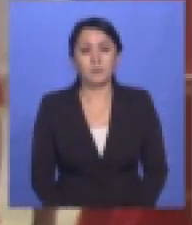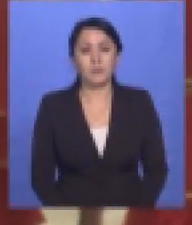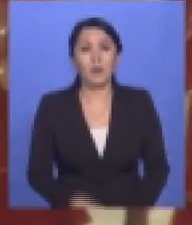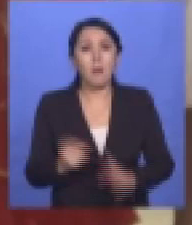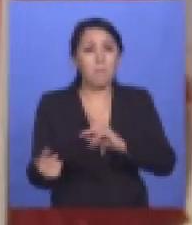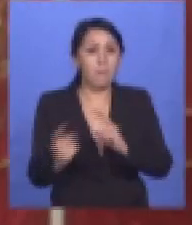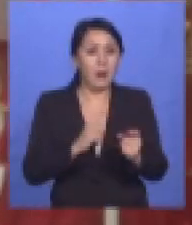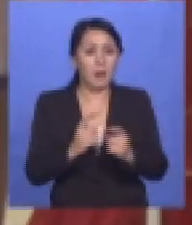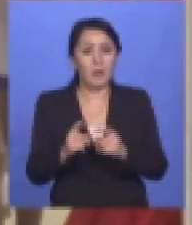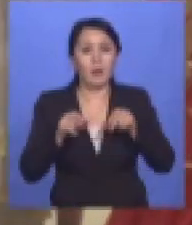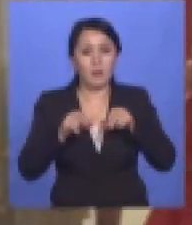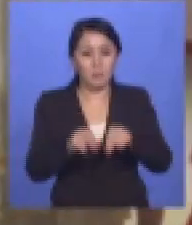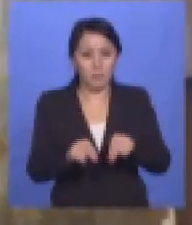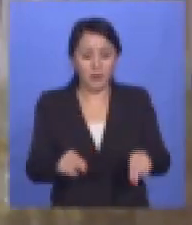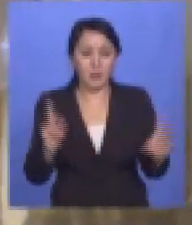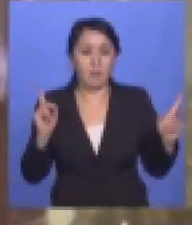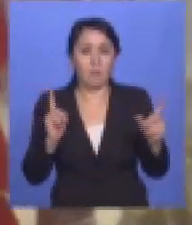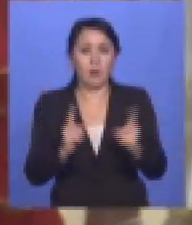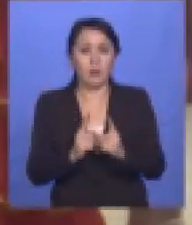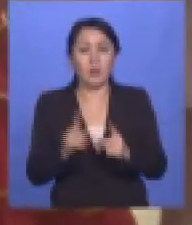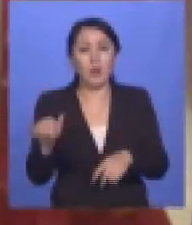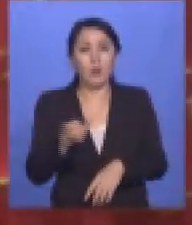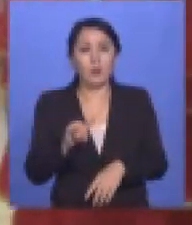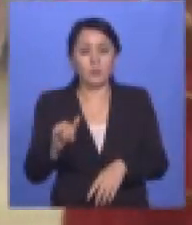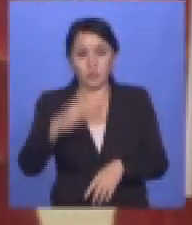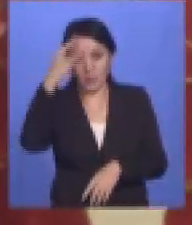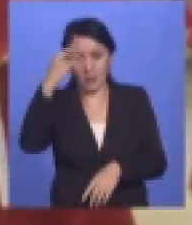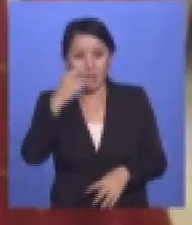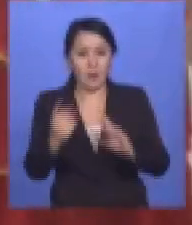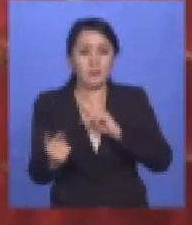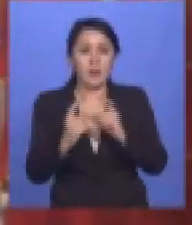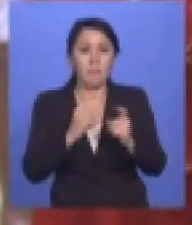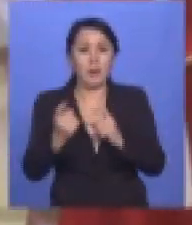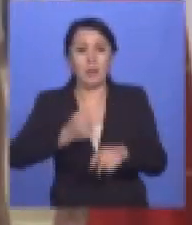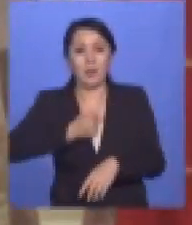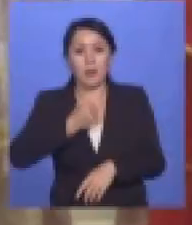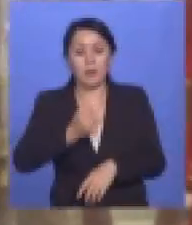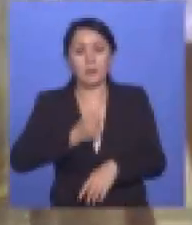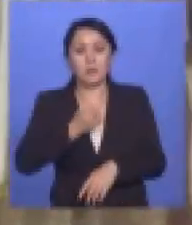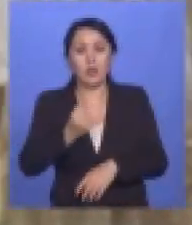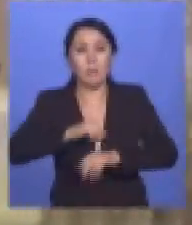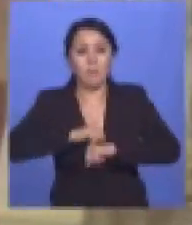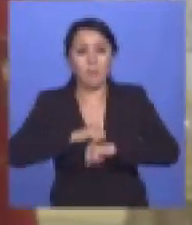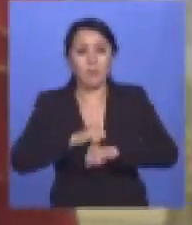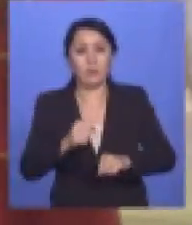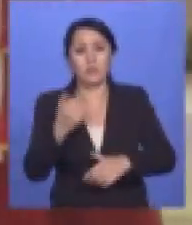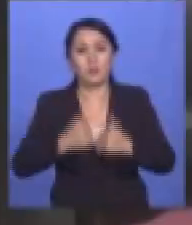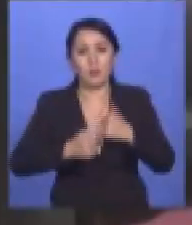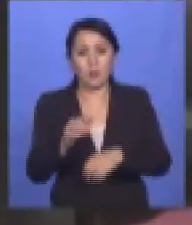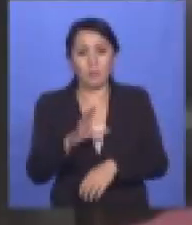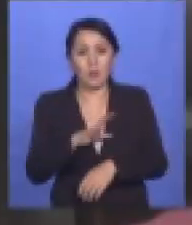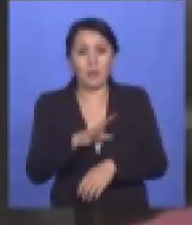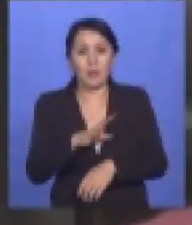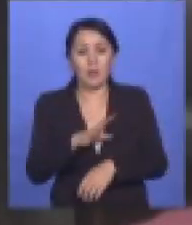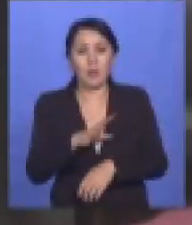Палуандар Петропавлда бас қосты. Сен бүгіні облыс орталығында қазақ күресінен ересектер арасында бейбіт күннің батырлары атты ашық турнир өтті.